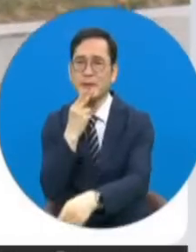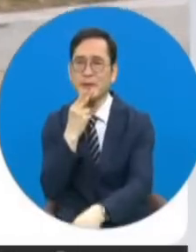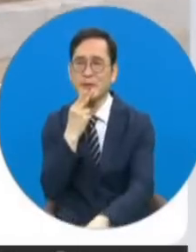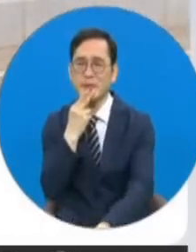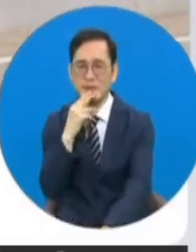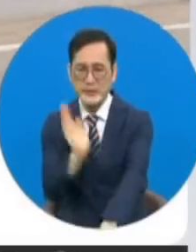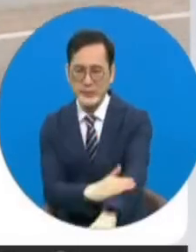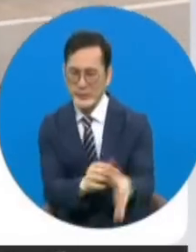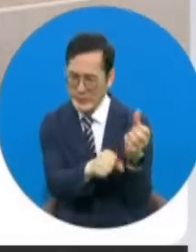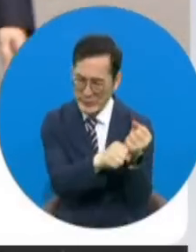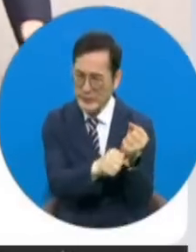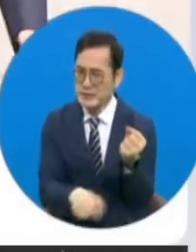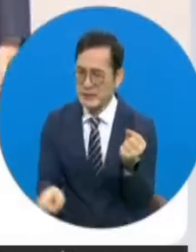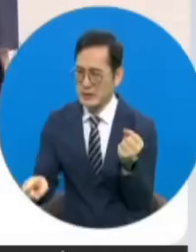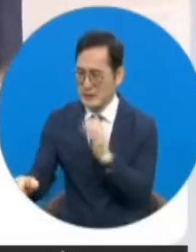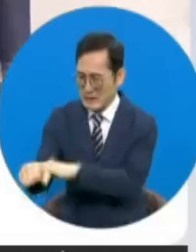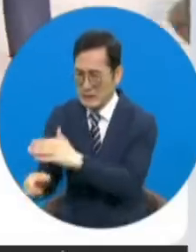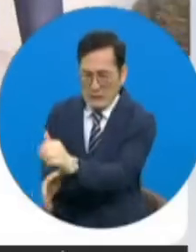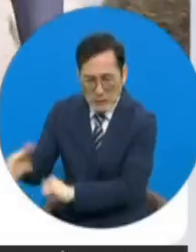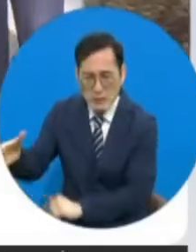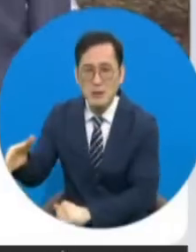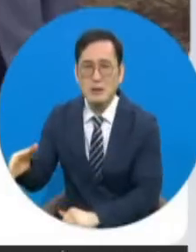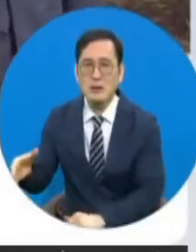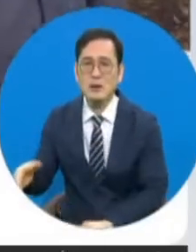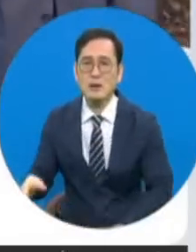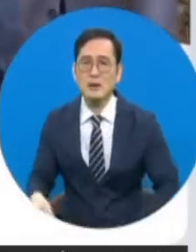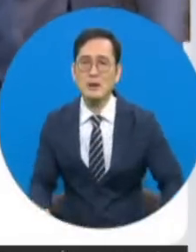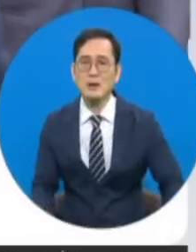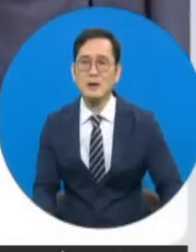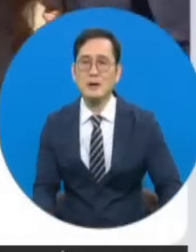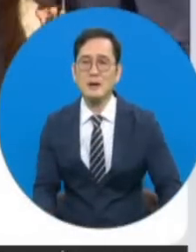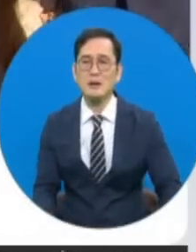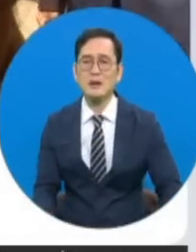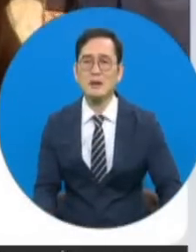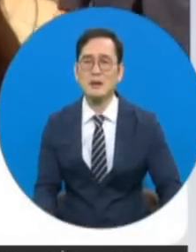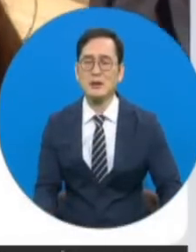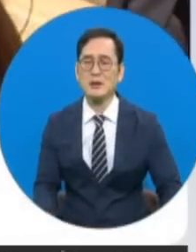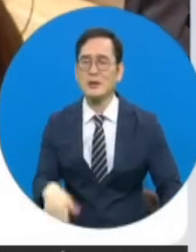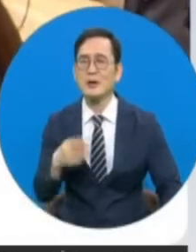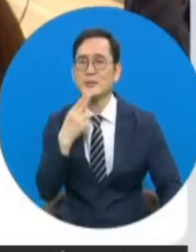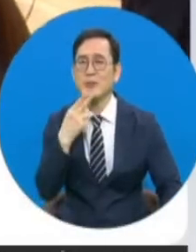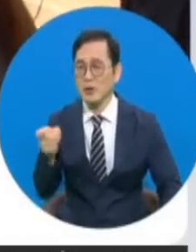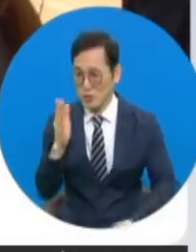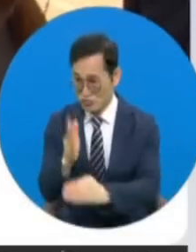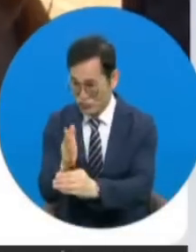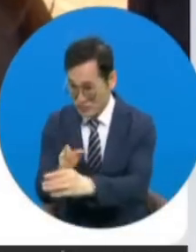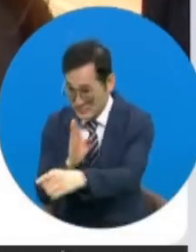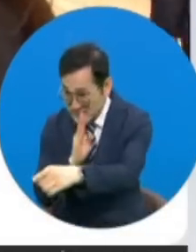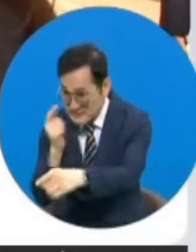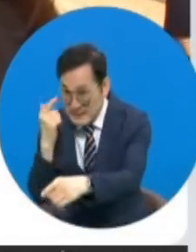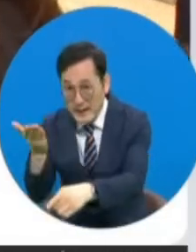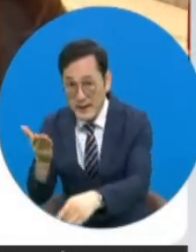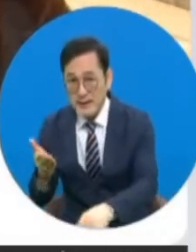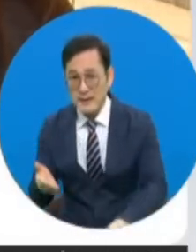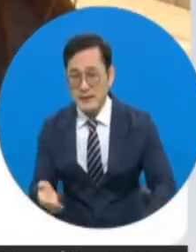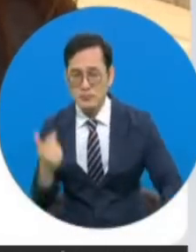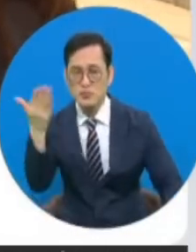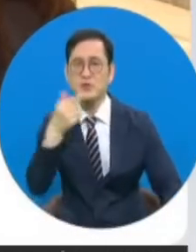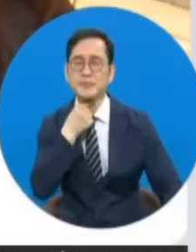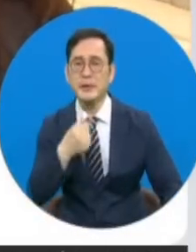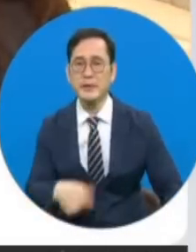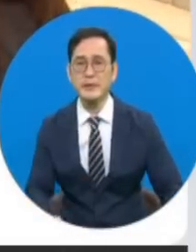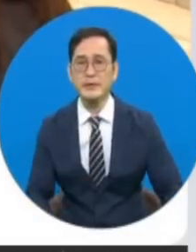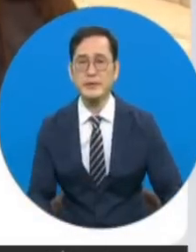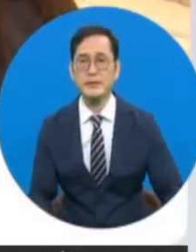정대하게 공영방송과 함께 정부가 운영을 해왔노라 국민 앞에 고백할 수 있겠습니까 많은 국민들이 아침마다 저녁마다